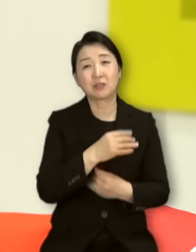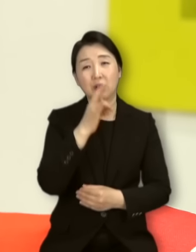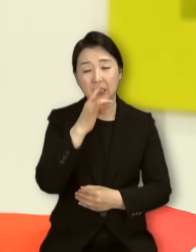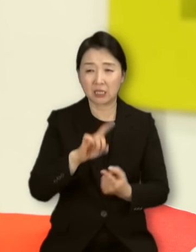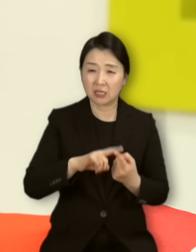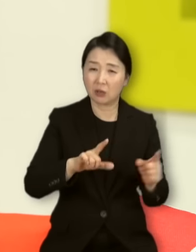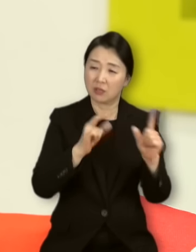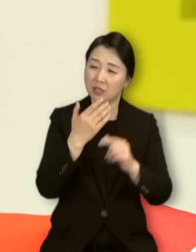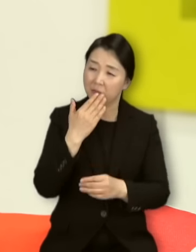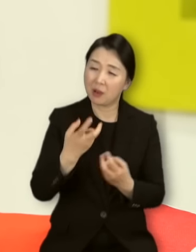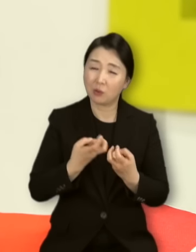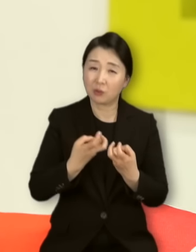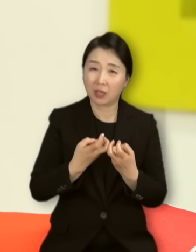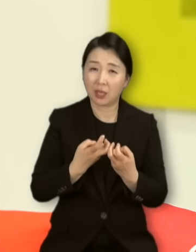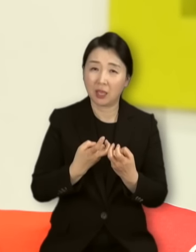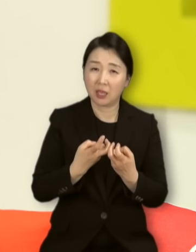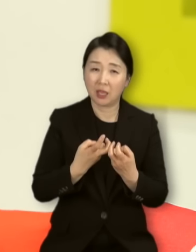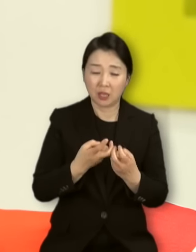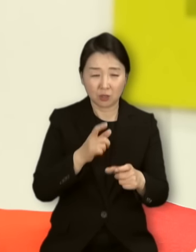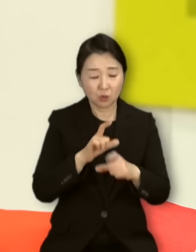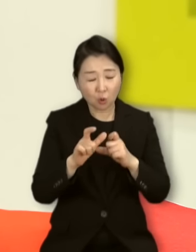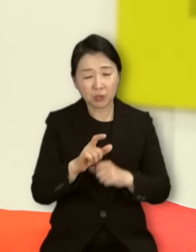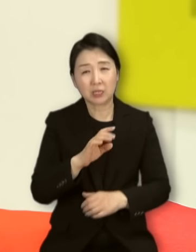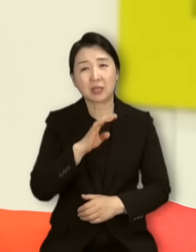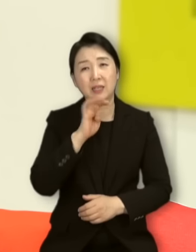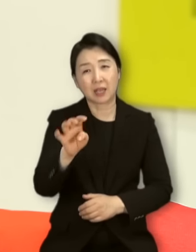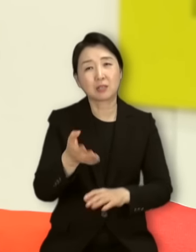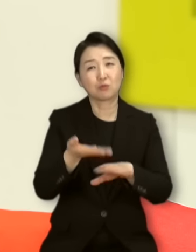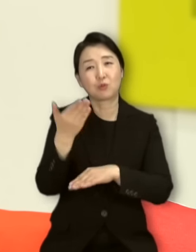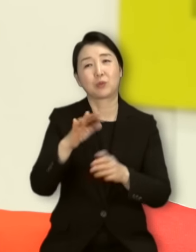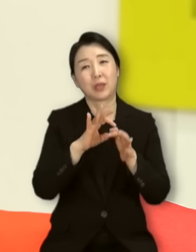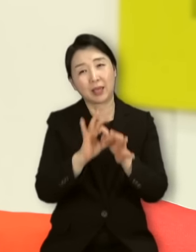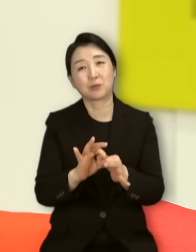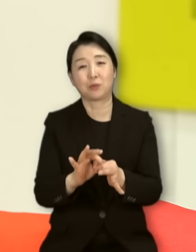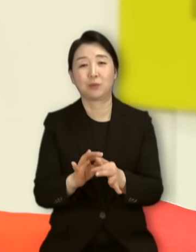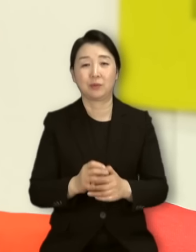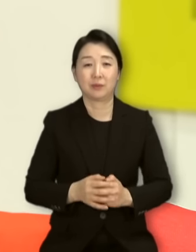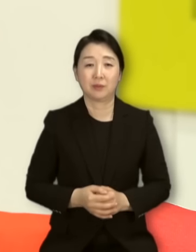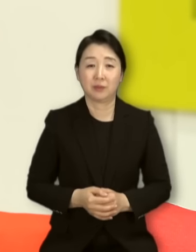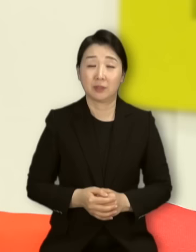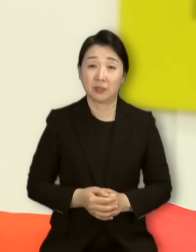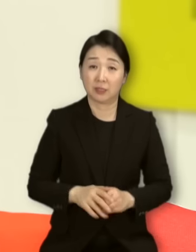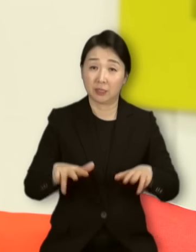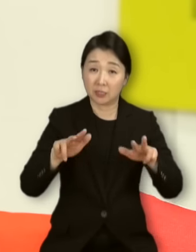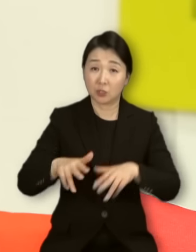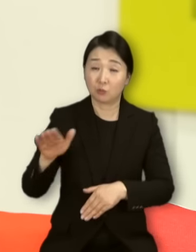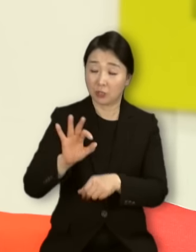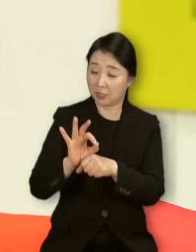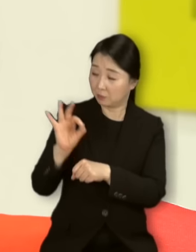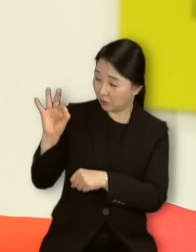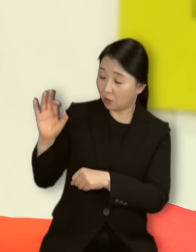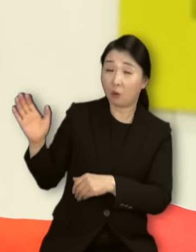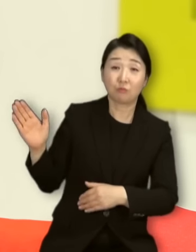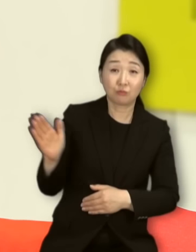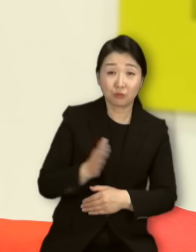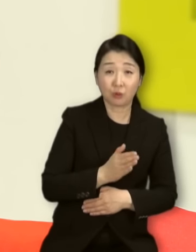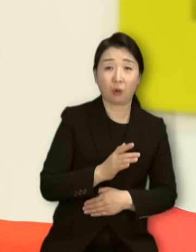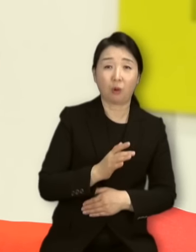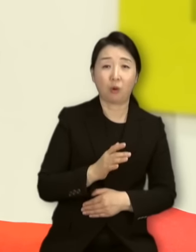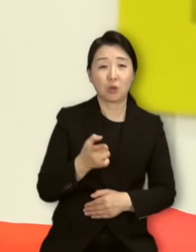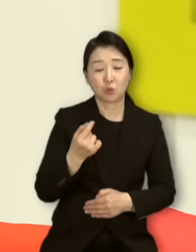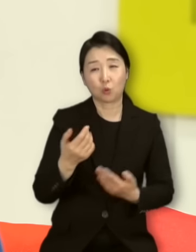지금부터 한 10년 전쯤부터 이제 조금씩 일이 들어오기 시작하고 예 그러니까 그런 것들이 항상 그런 외로움